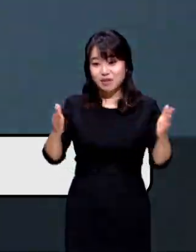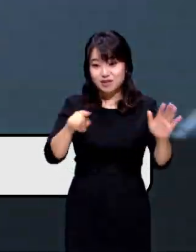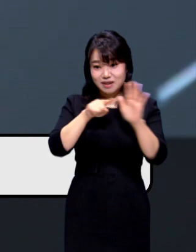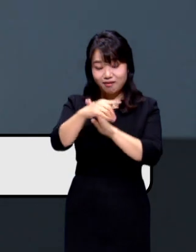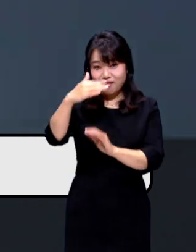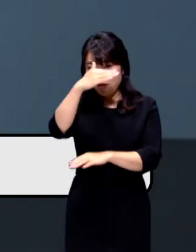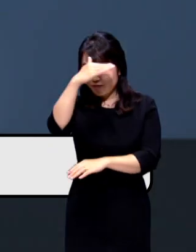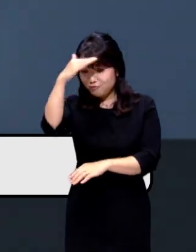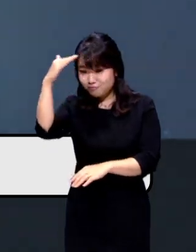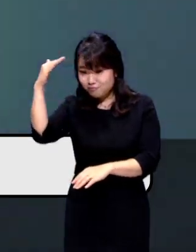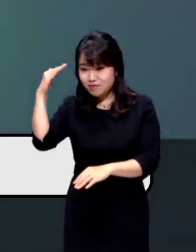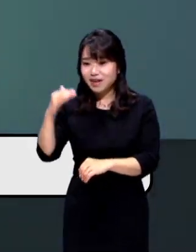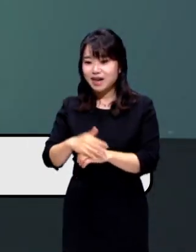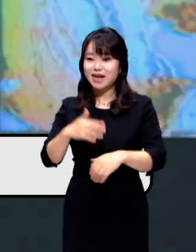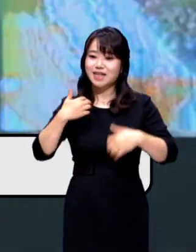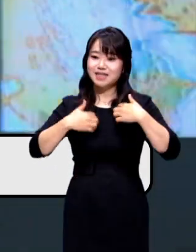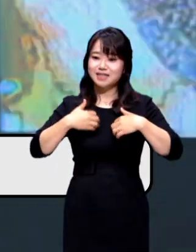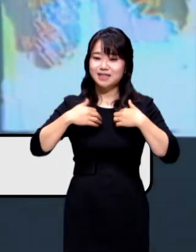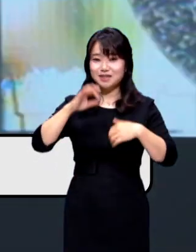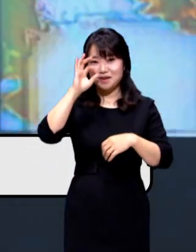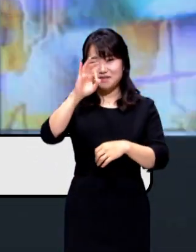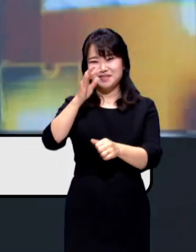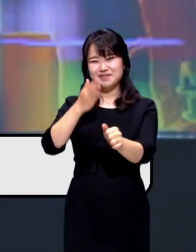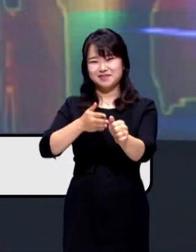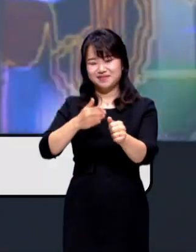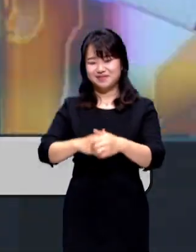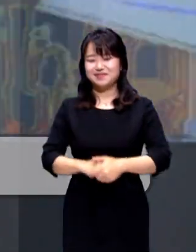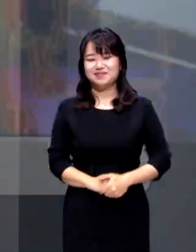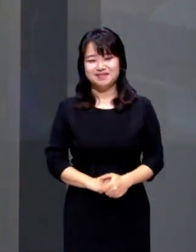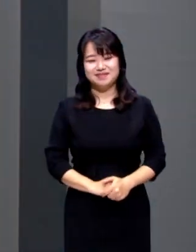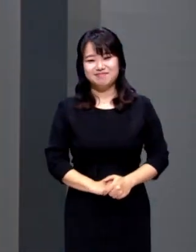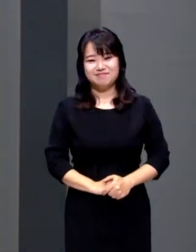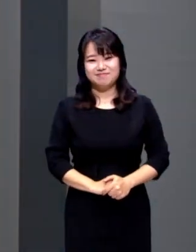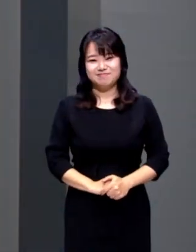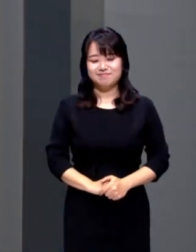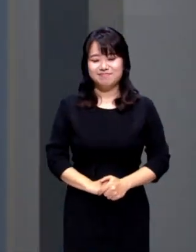찾은 관람객이 즐겁게 관람해 주셨으면 하는 마음입니다.